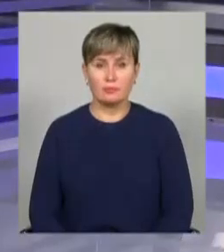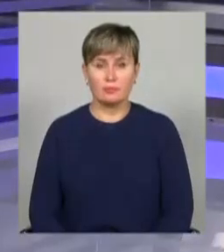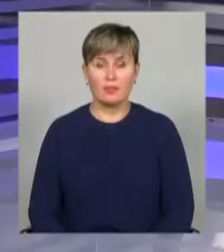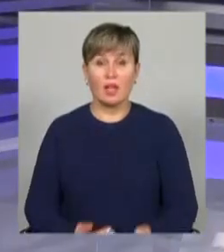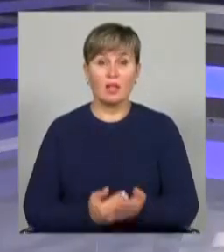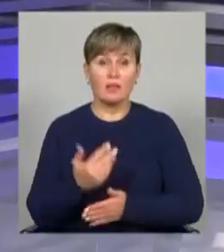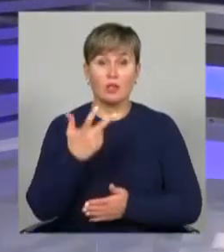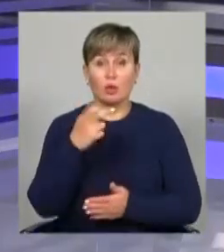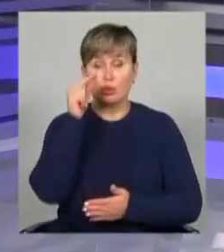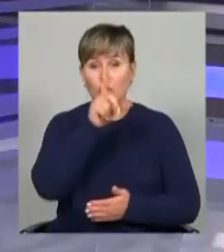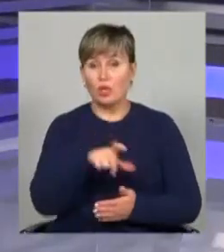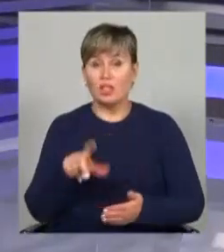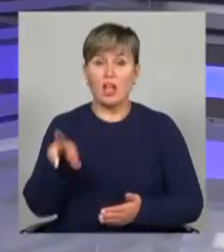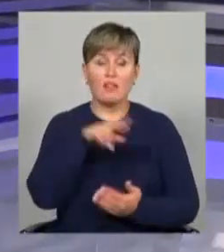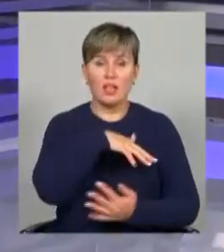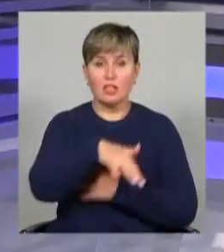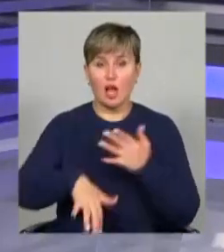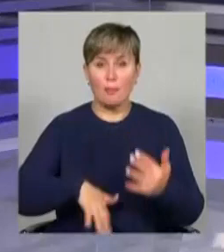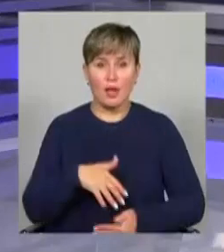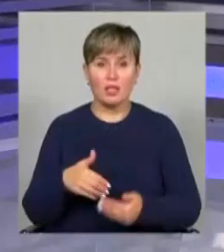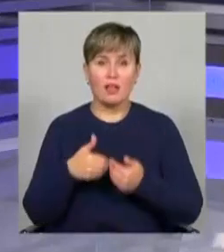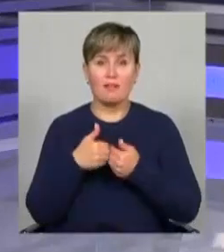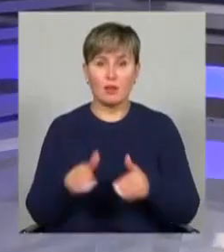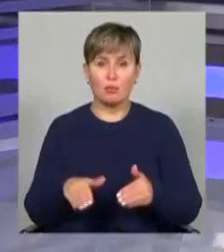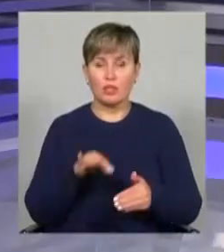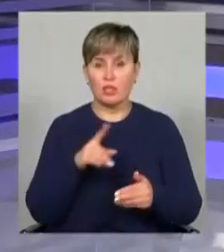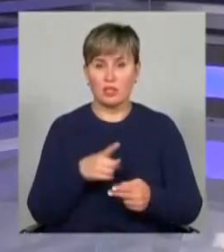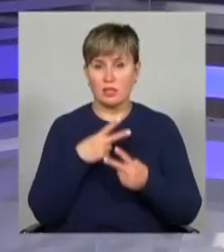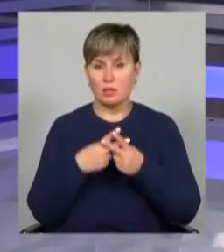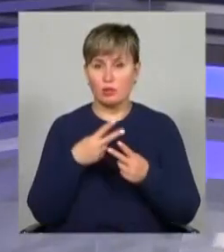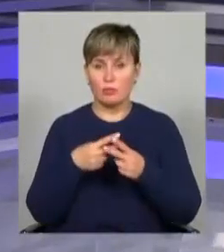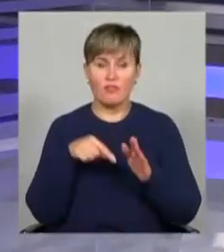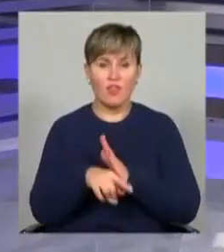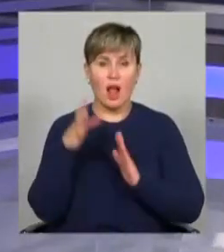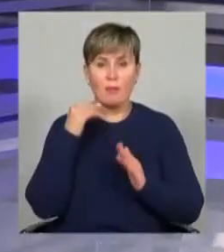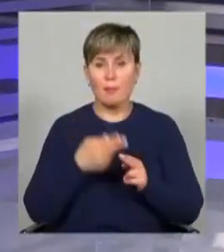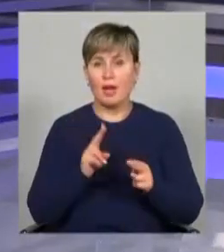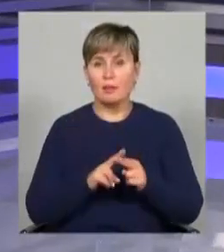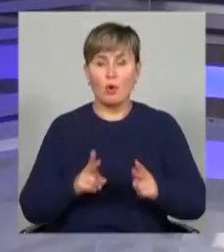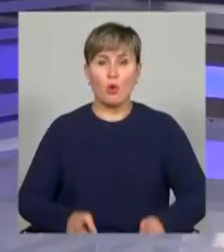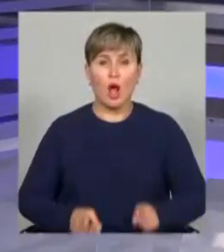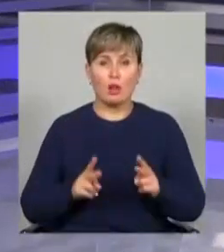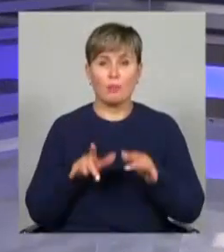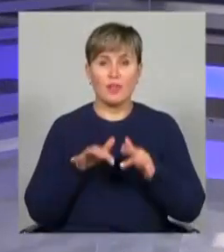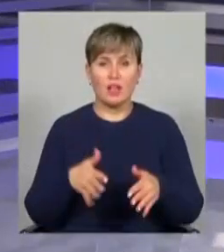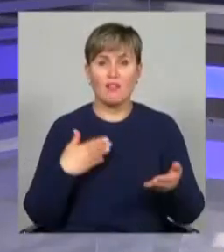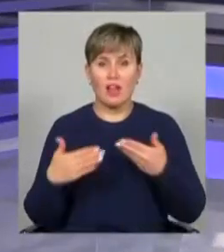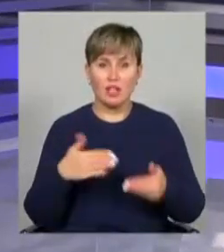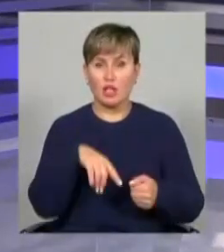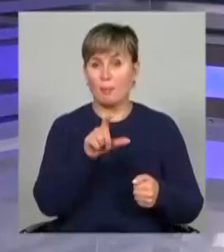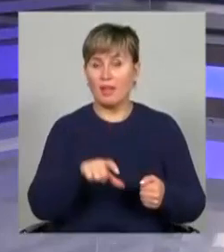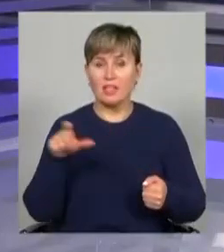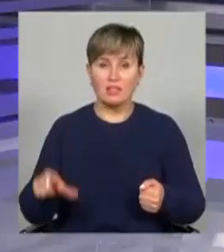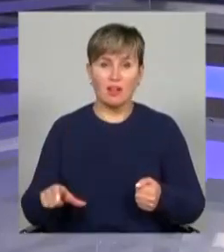Свыше 300 участников январских событий выпустили из следственного изолятора в Алматы. При этом уголовные дела в отношении